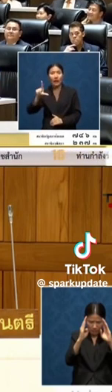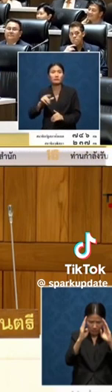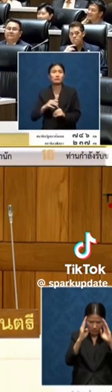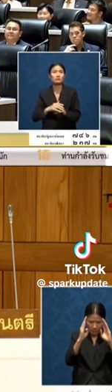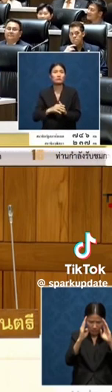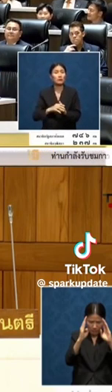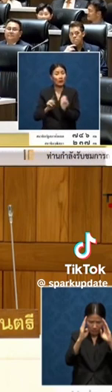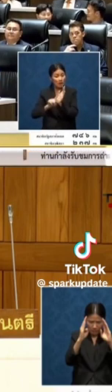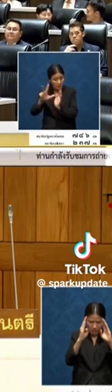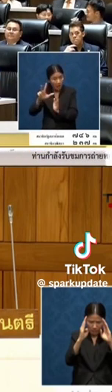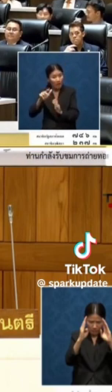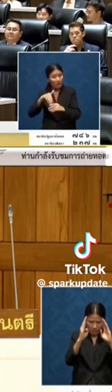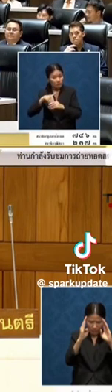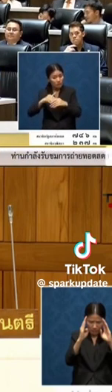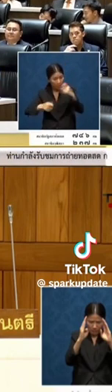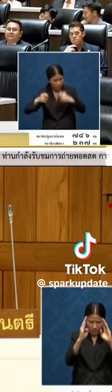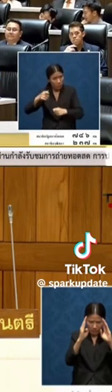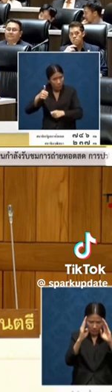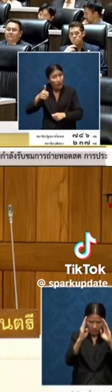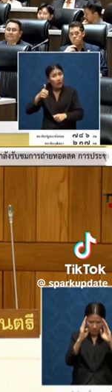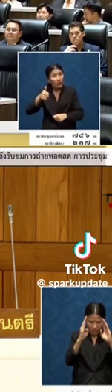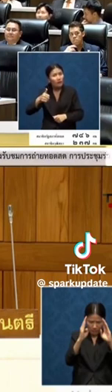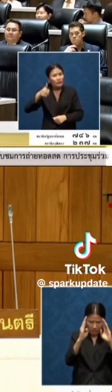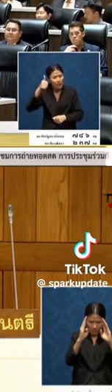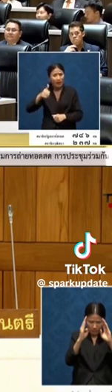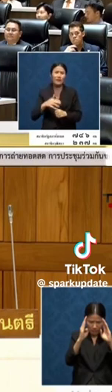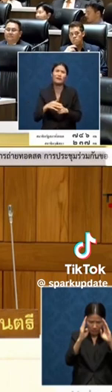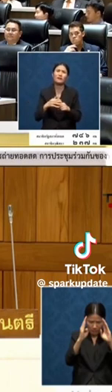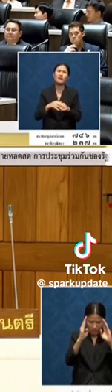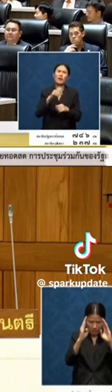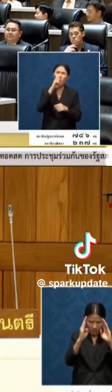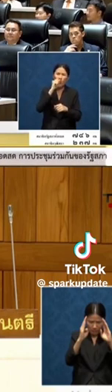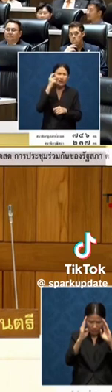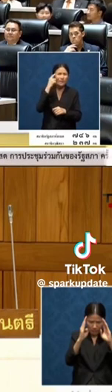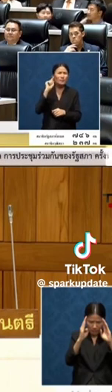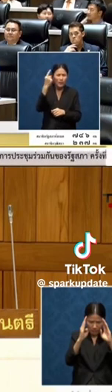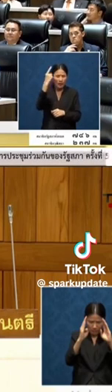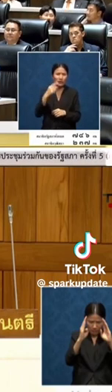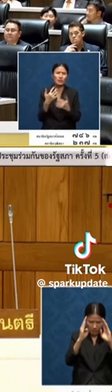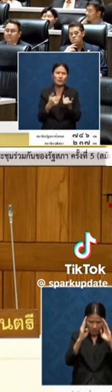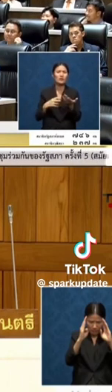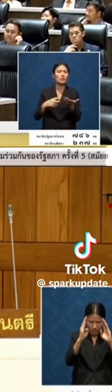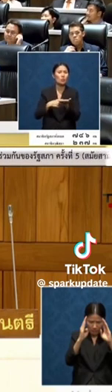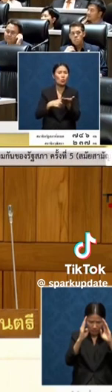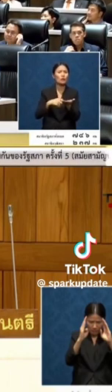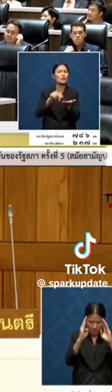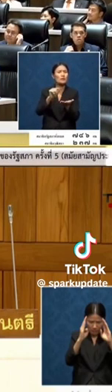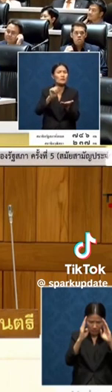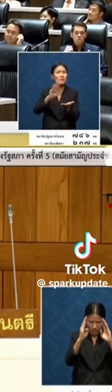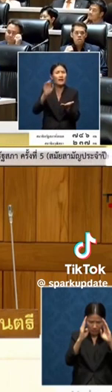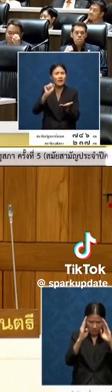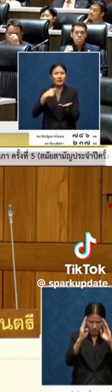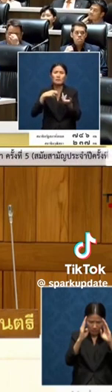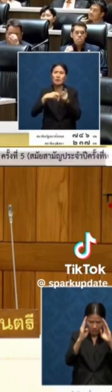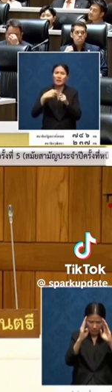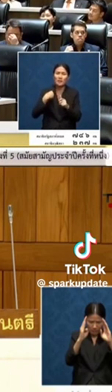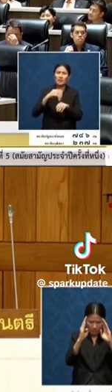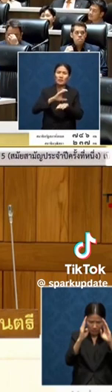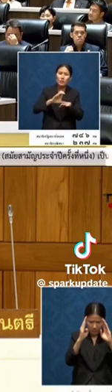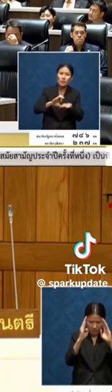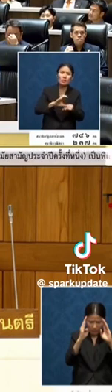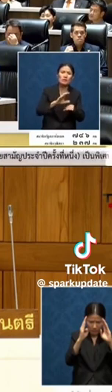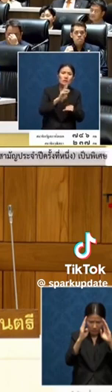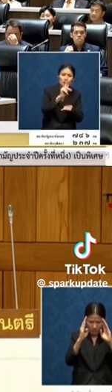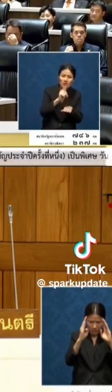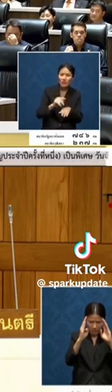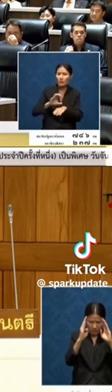ครับแต่ไอ้20บาทที่ท่านกำลังจะทำอยู่เนี่ยมันคือตัวสร้างปัญหาเพิ่มสายสีเขียวนี่เรื่องนี้สายสีนี้นี่เรื่องค่าเสียโอก